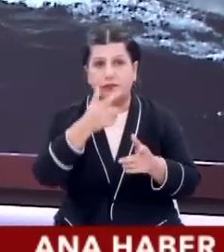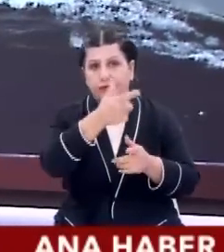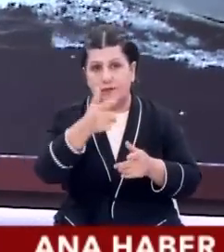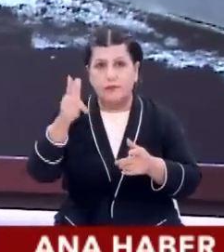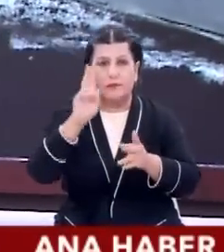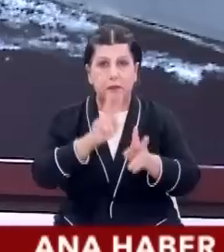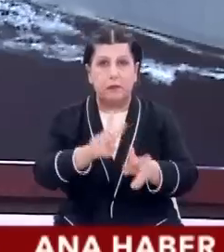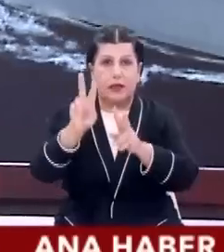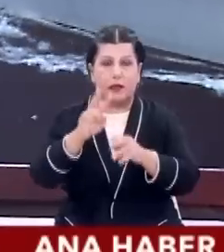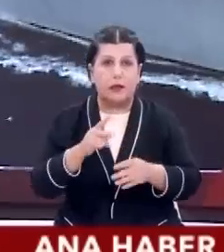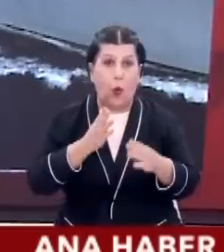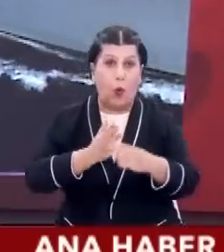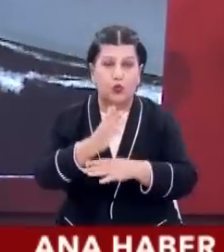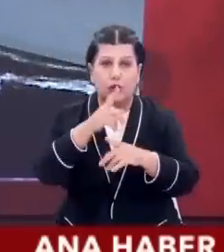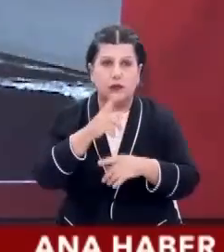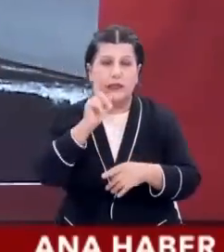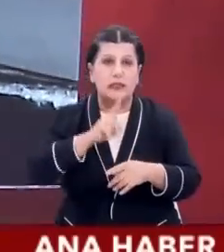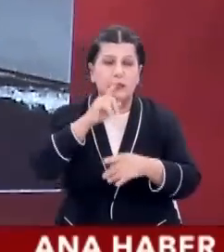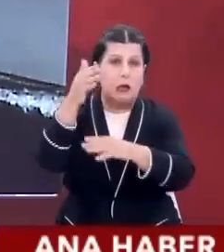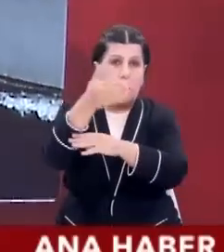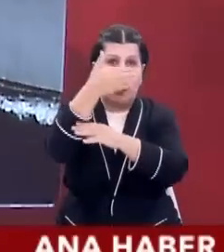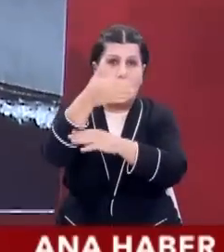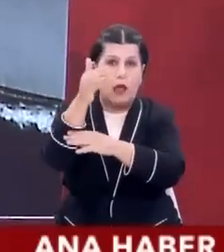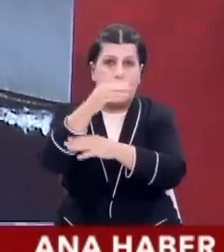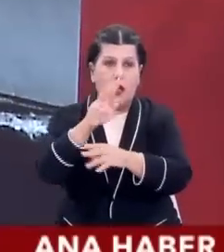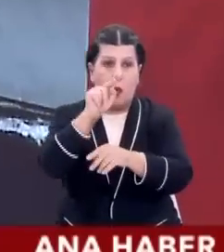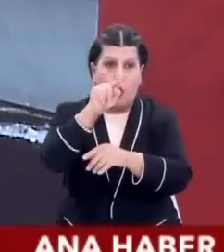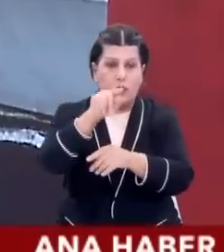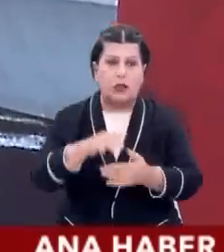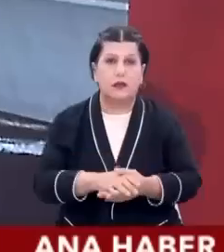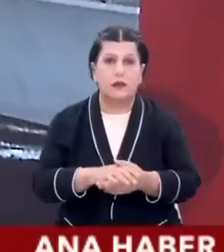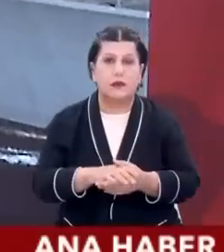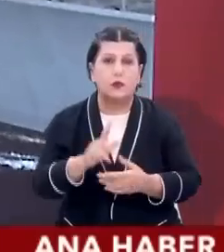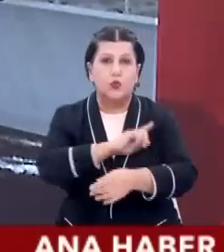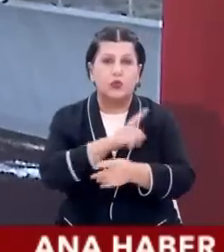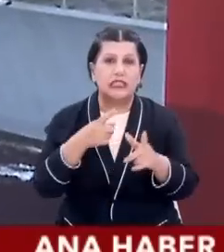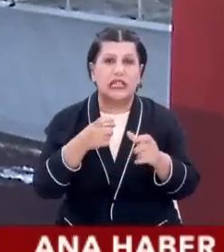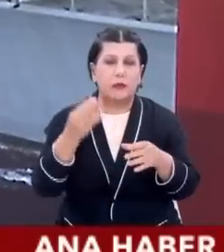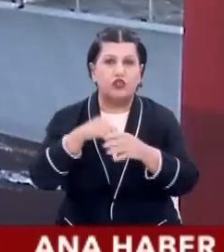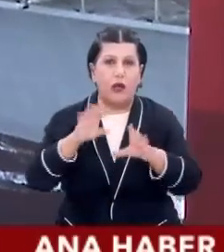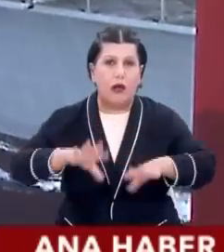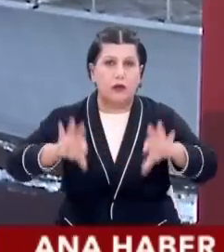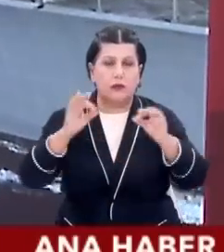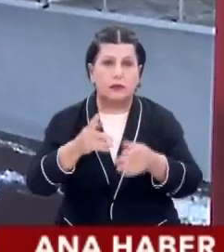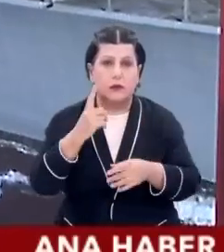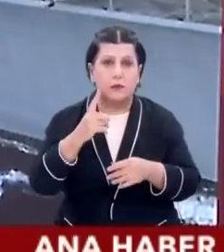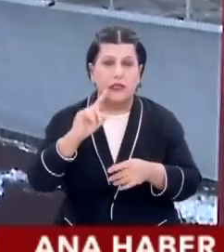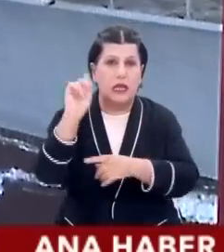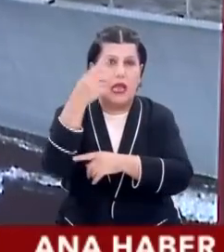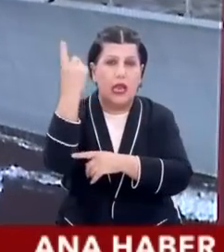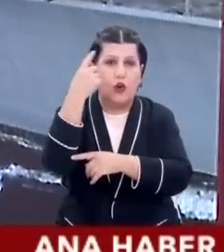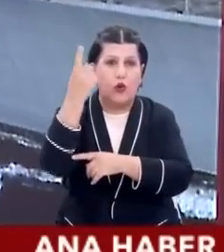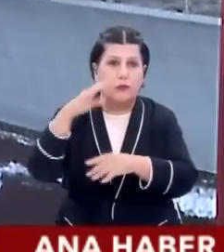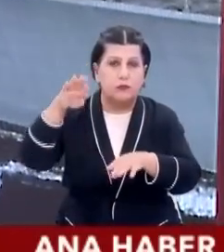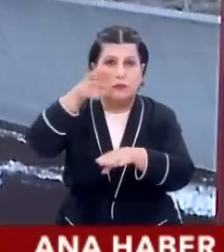gösterir misin orijinal Fırkateyni İngiliz bayrağı da orada Mısır silahlarla donatılmış durumda bir helikopter